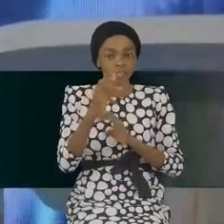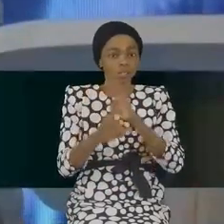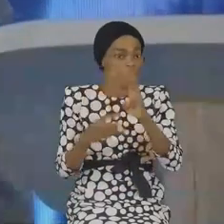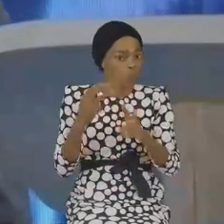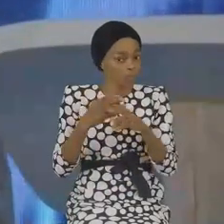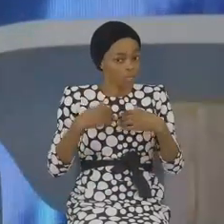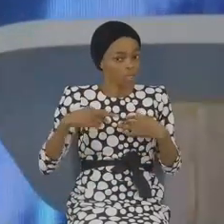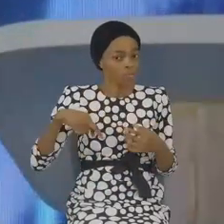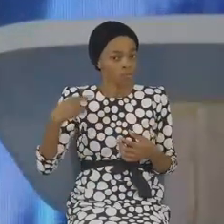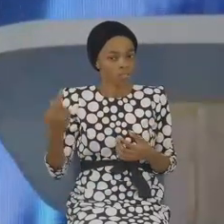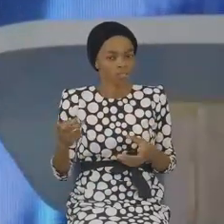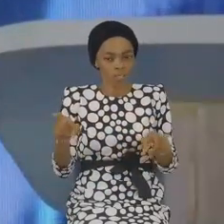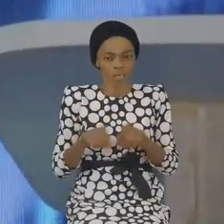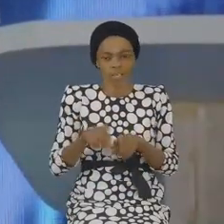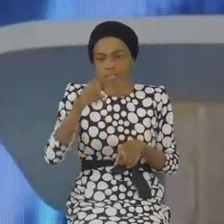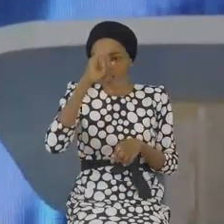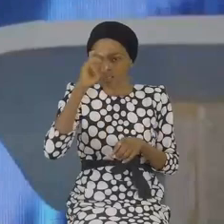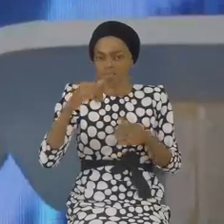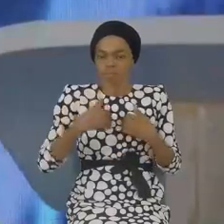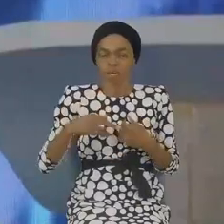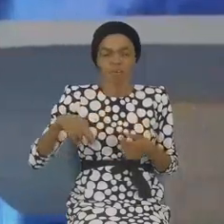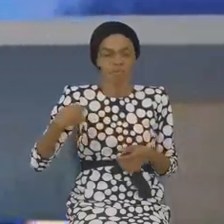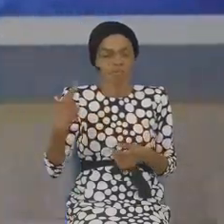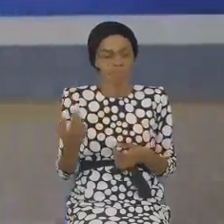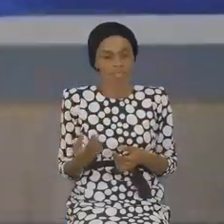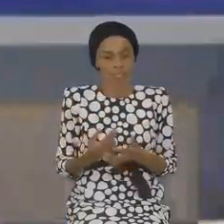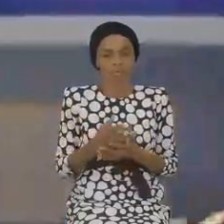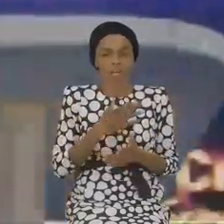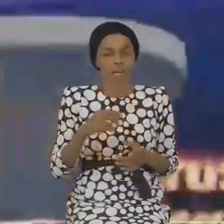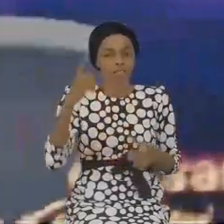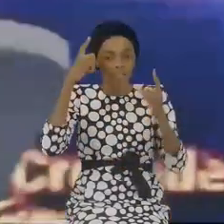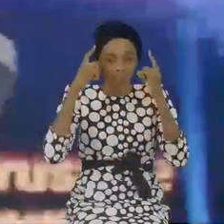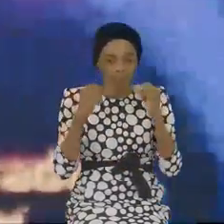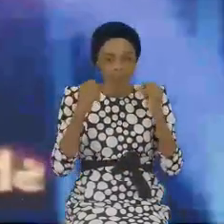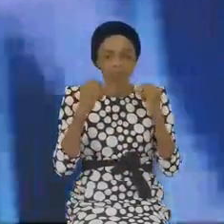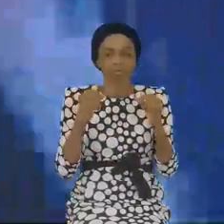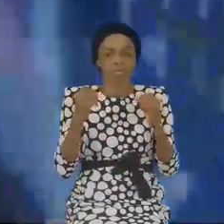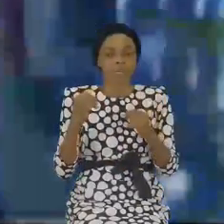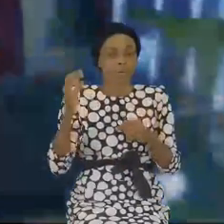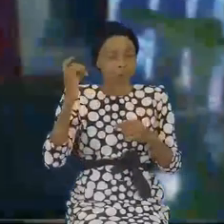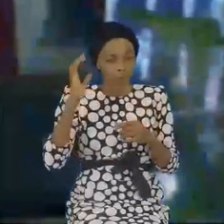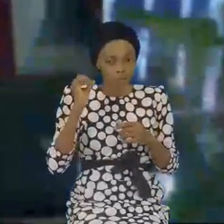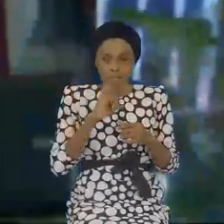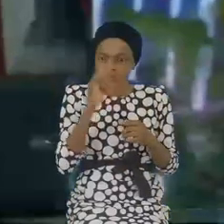comme l'Égypte avait sa religion. Ainsi, Moïse devait les sortir